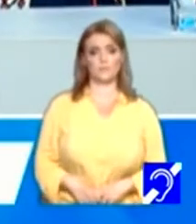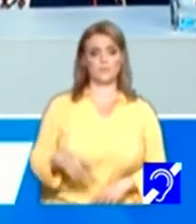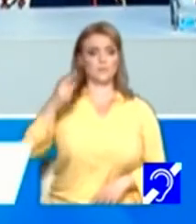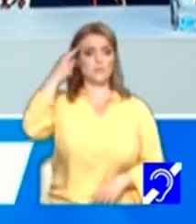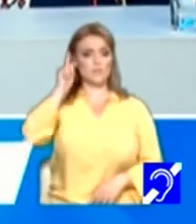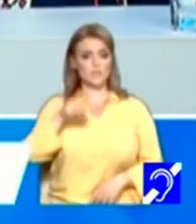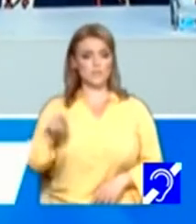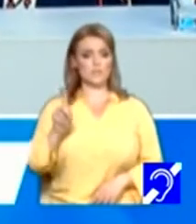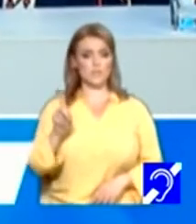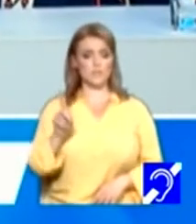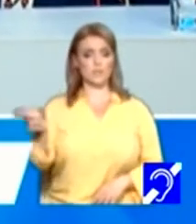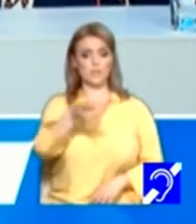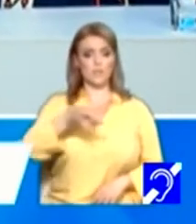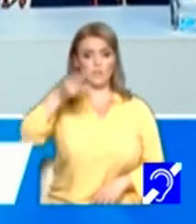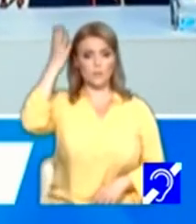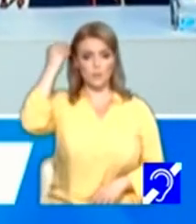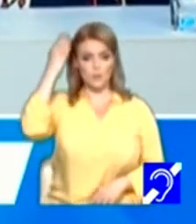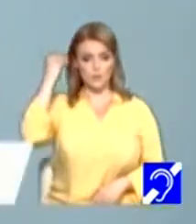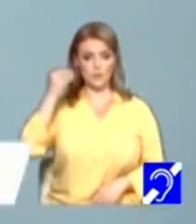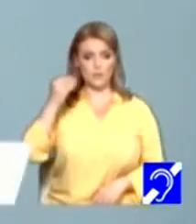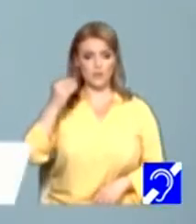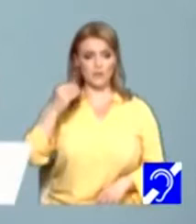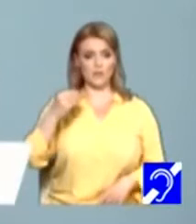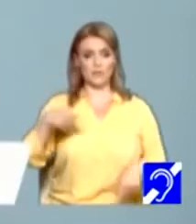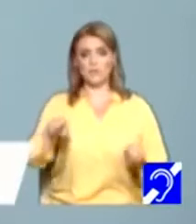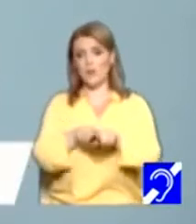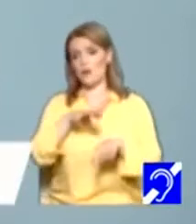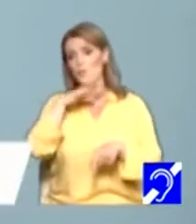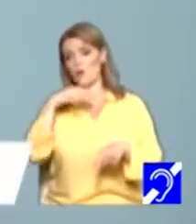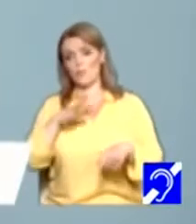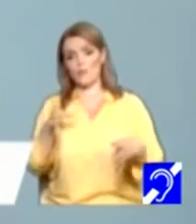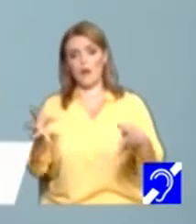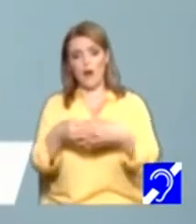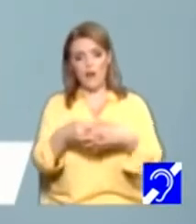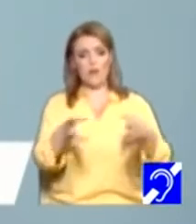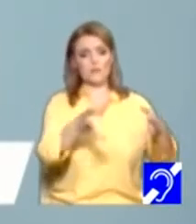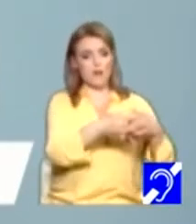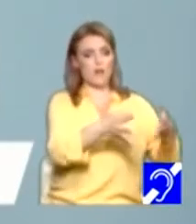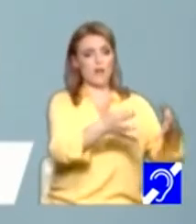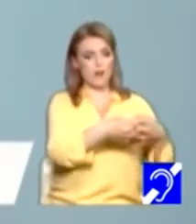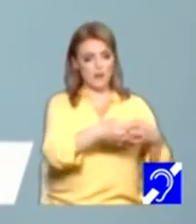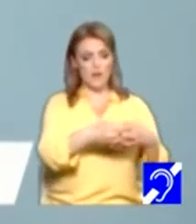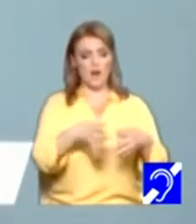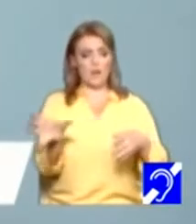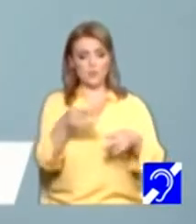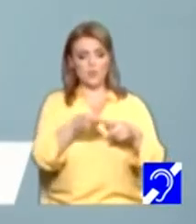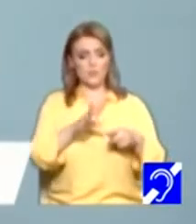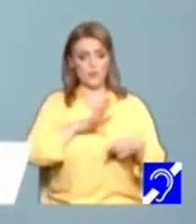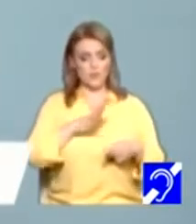Știți, Republica Moldova a avut atâtea de multe alianțe. A durat aceste, practic, 30 de ani.